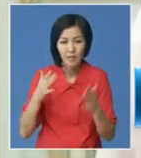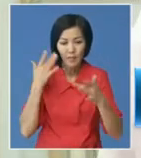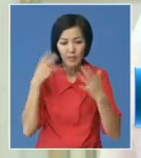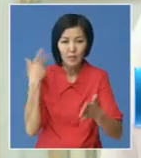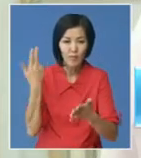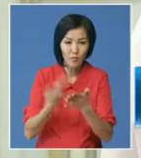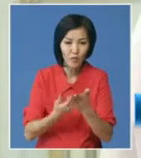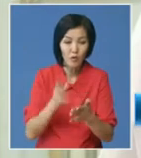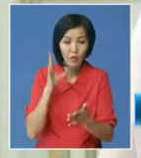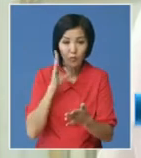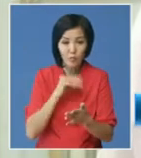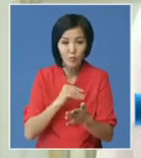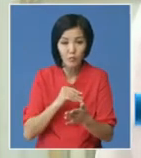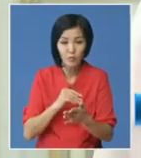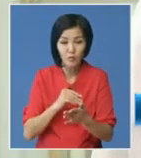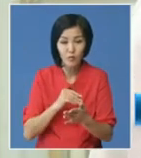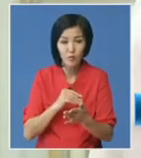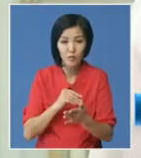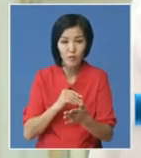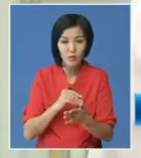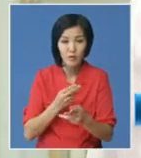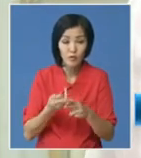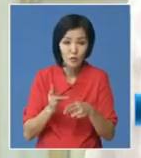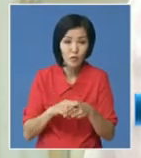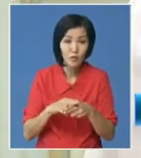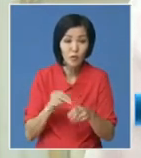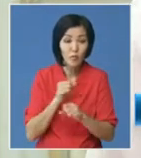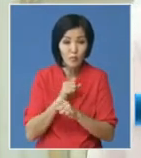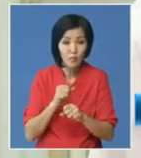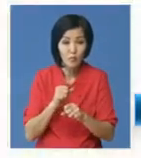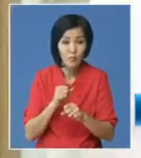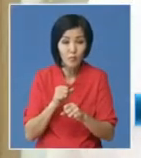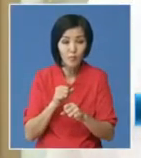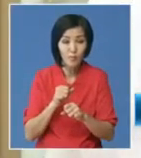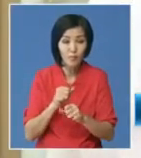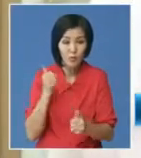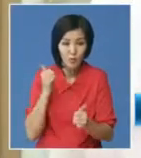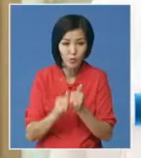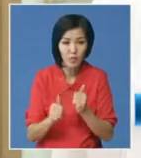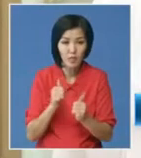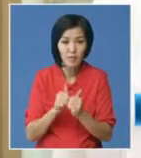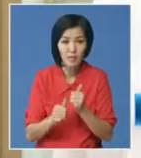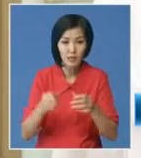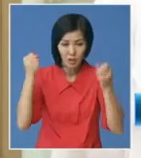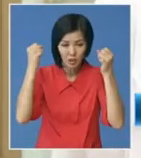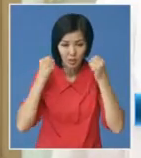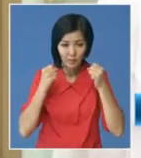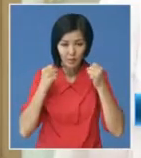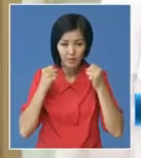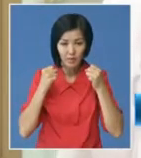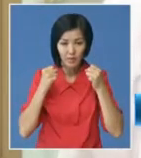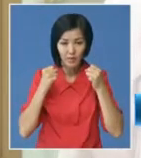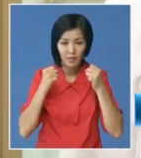болу мүмкін, талады, талып қалу мүмкін. Сондықтан ондай болмасын жаңағы күнделікті обязательно бастарыңызға